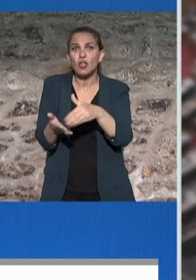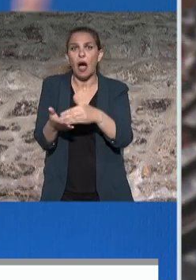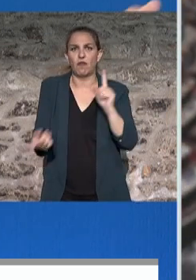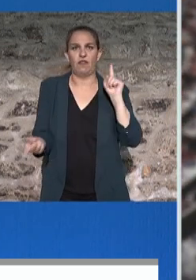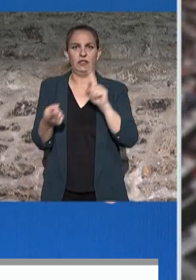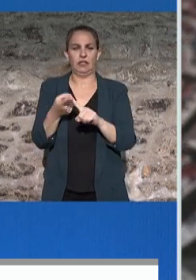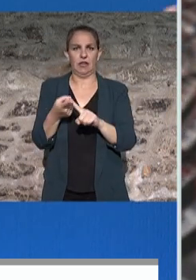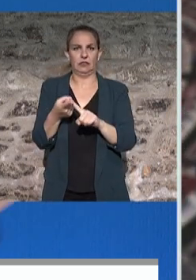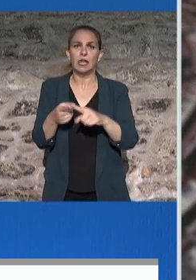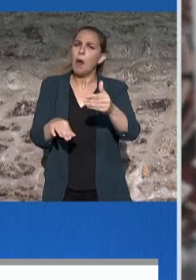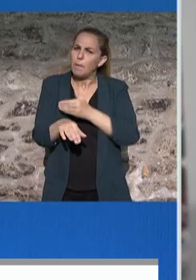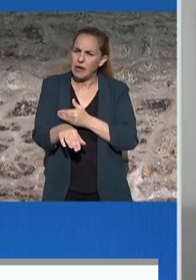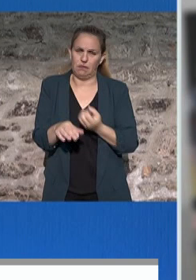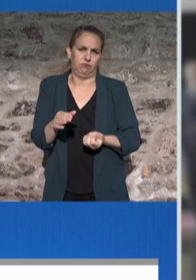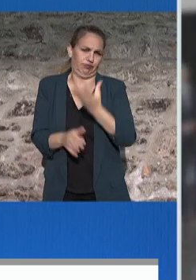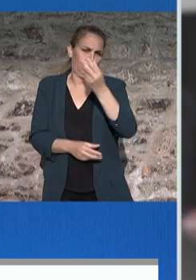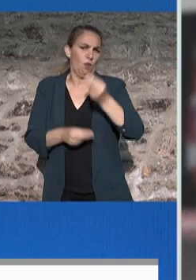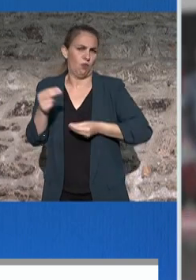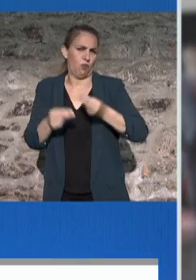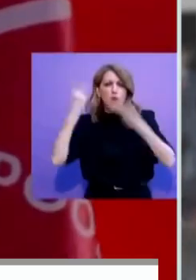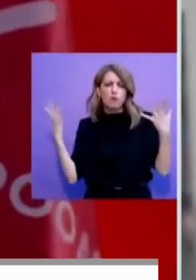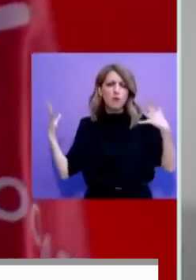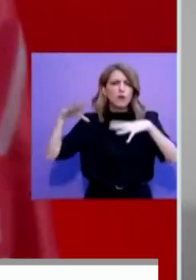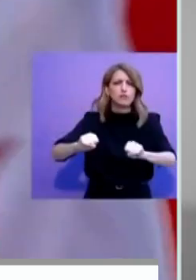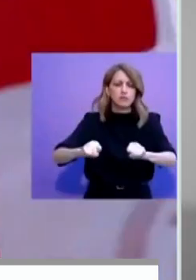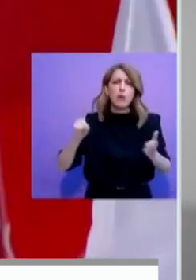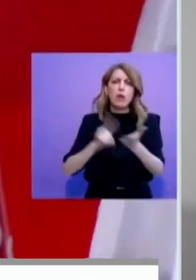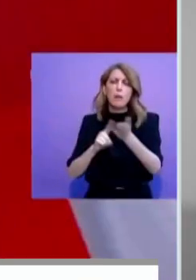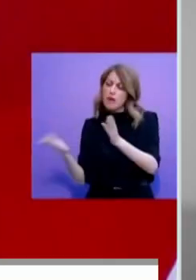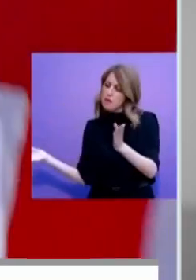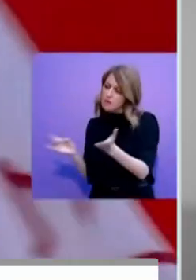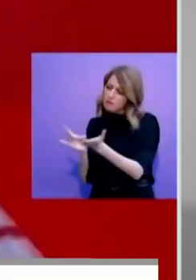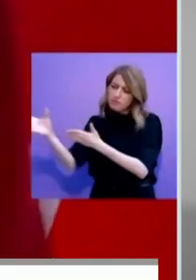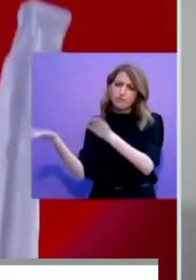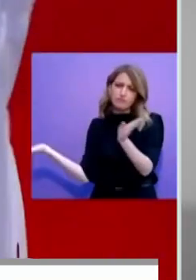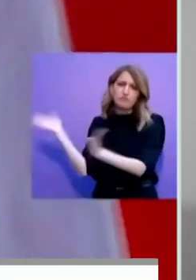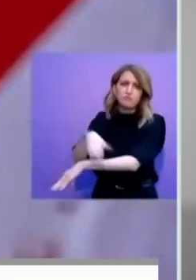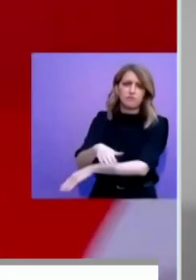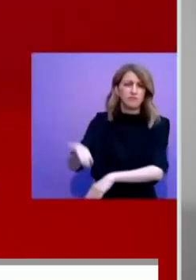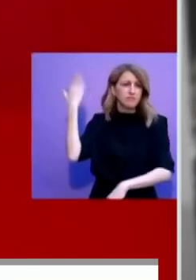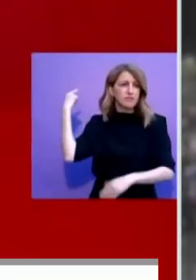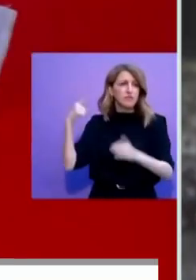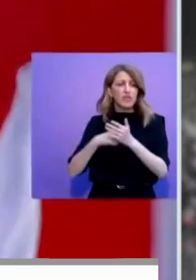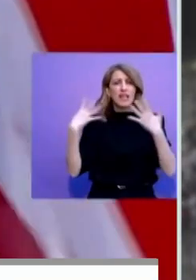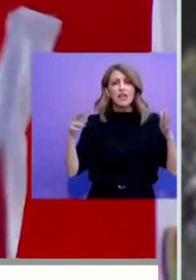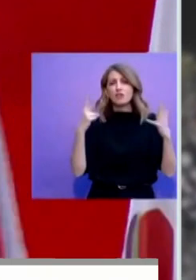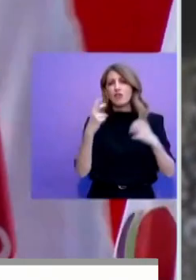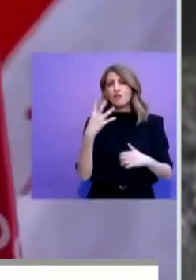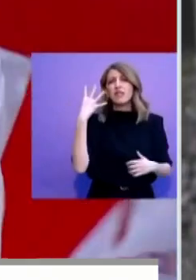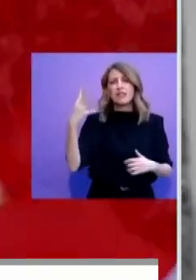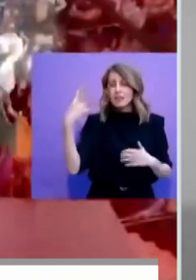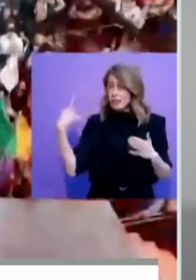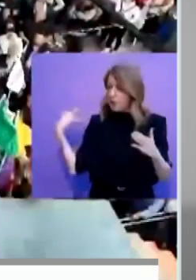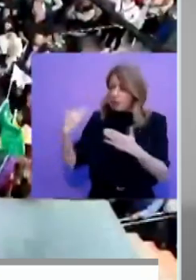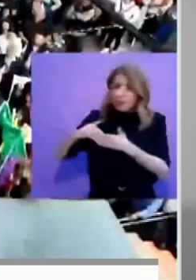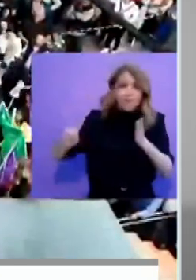κύριος Τσίπρας επισκέπτεται την Ιγουμενίτσα και τα Γιάννενα. Αύριο θα μεταβεί στη Θεσσαλονίκη και η επόμενη του